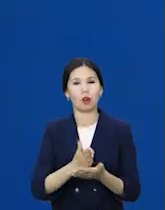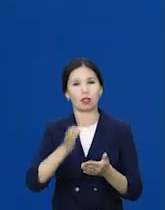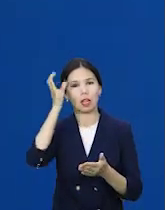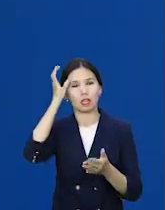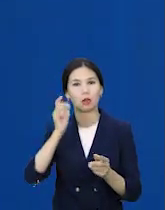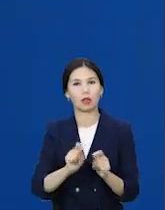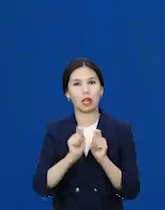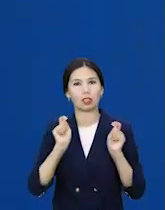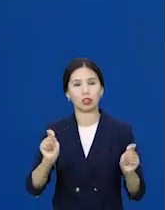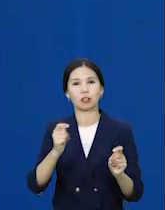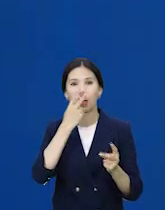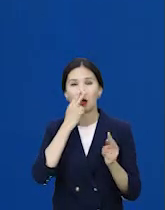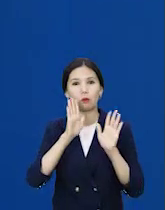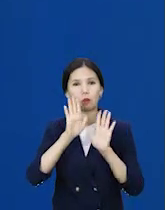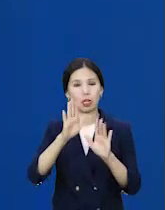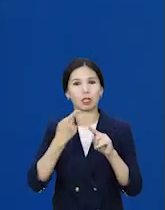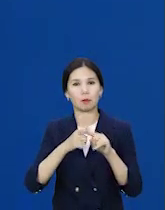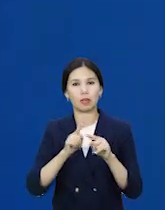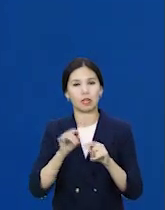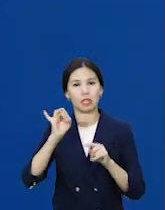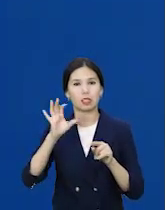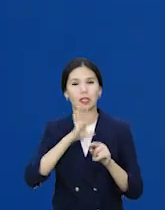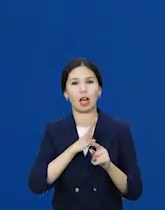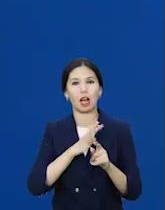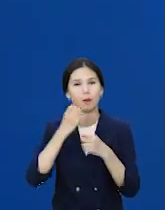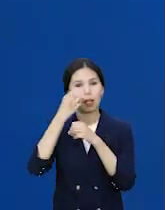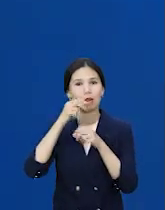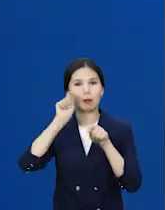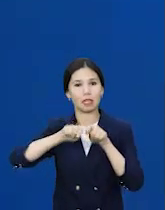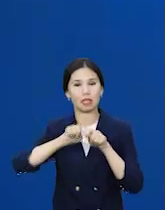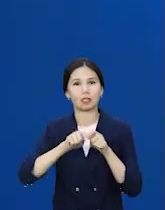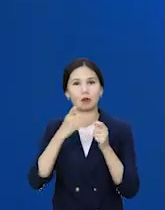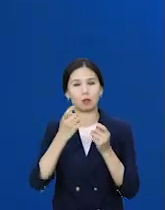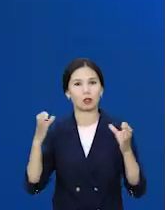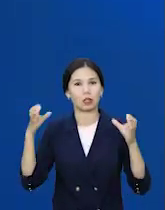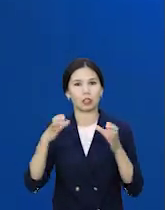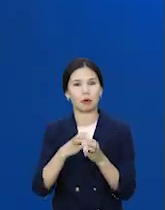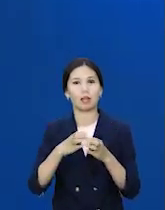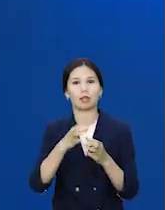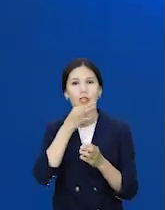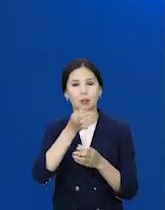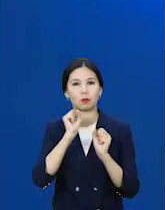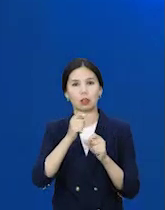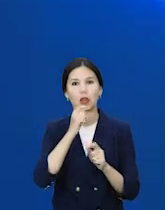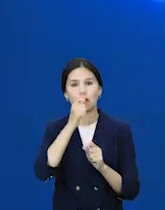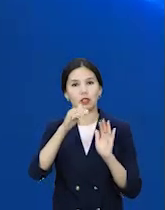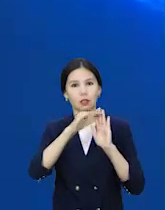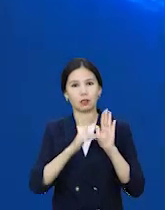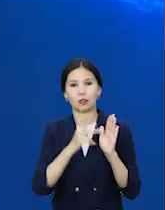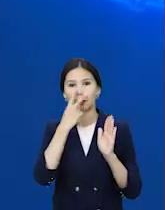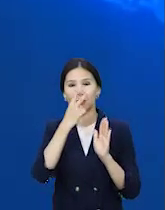Akademiyada tashkil etilgan muzey ekspozitsiya ham ana shunday ilmiy izlanishlarning bir joyga jamlangan ifodasi. Bu haqda hozirgi